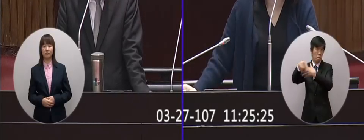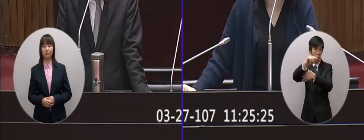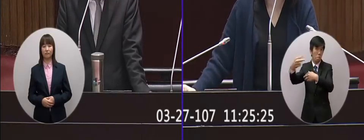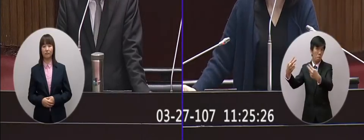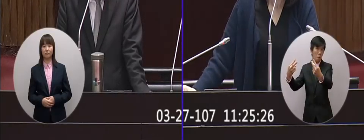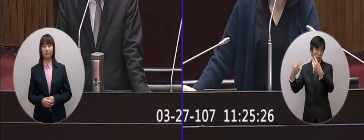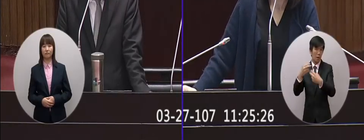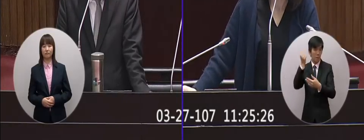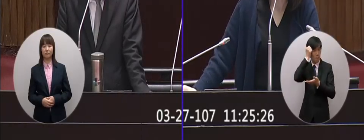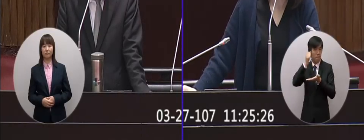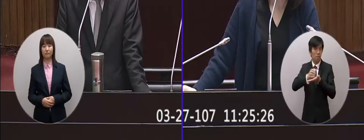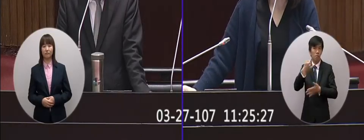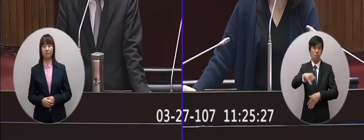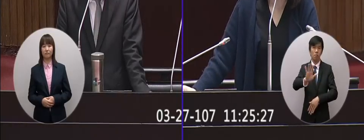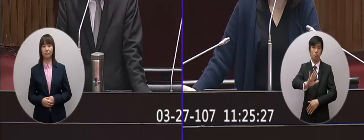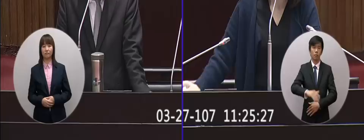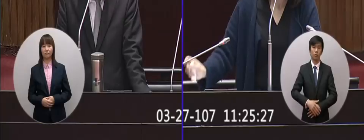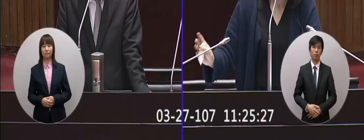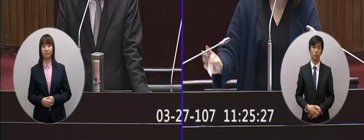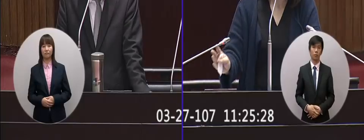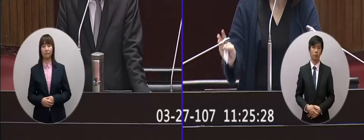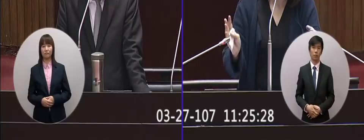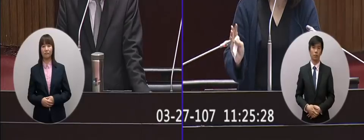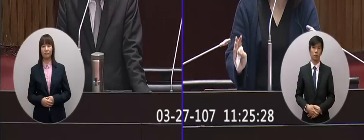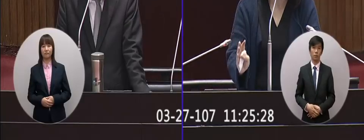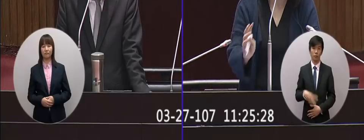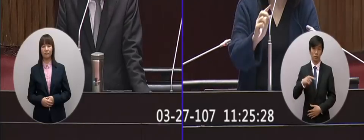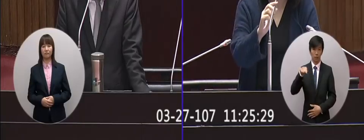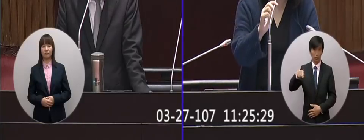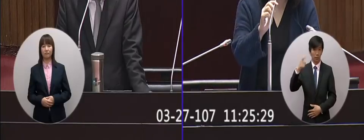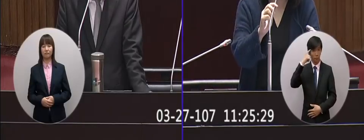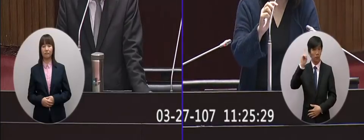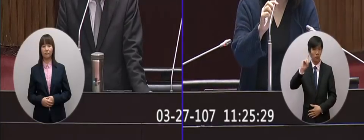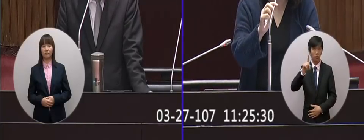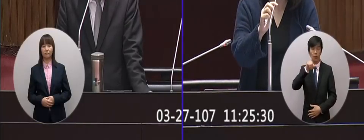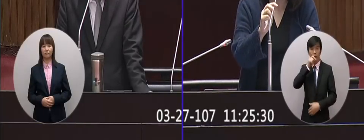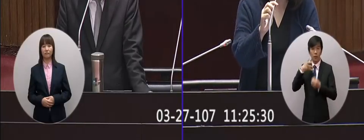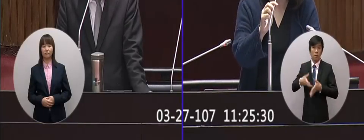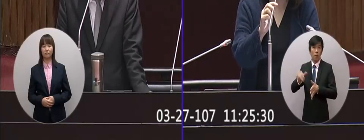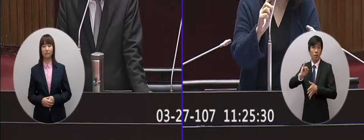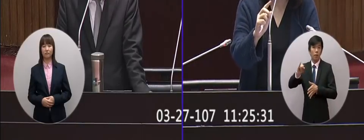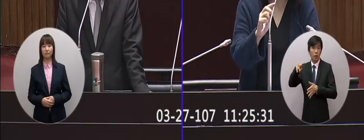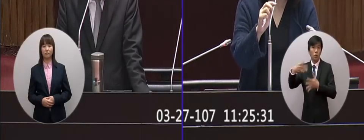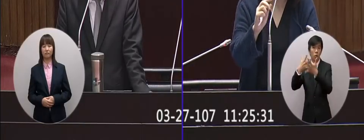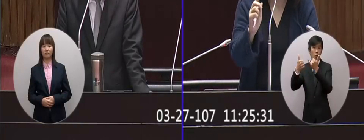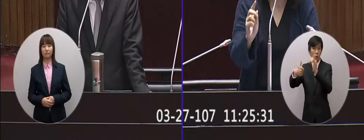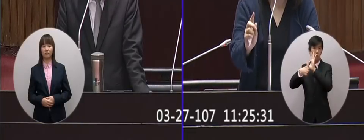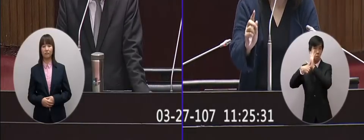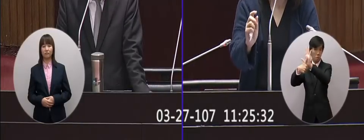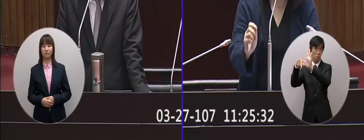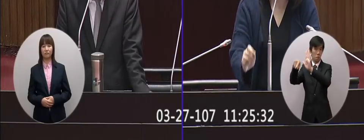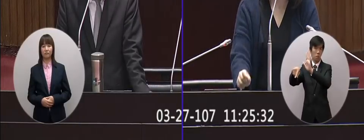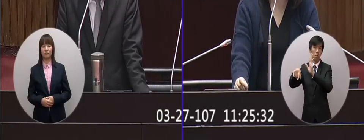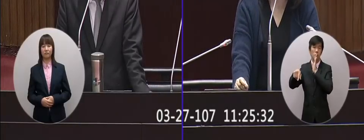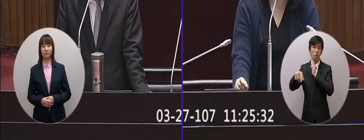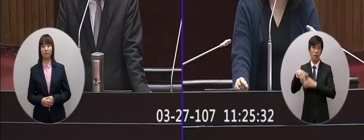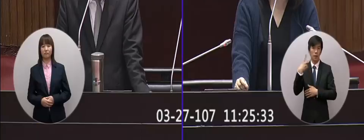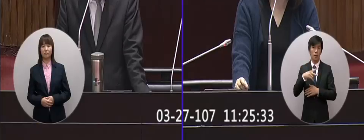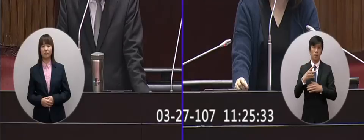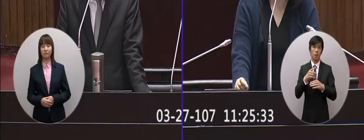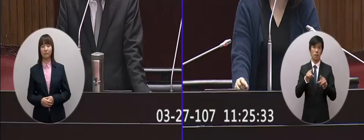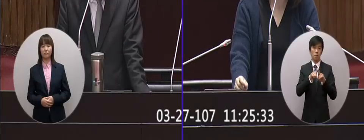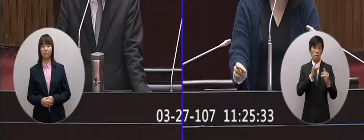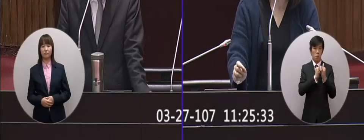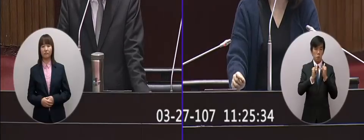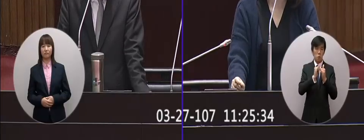定的印象哦。那也代表一件事情，鸡排妹是我们的知名的这个网红，也是乡民的意见